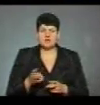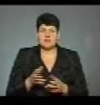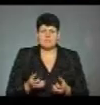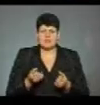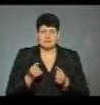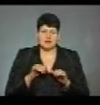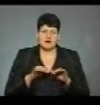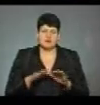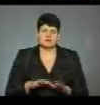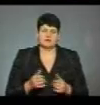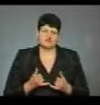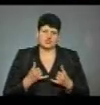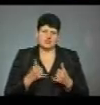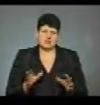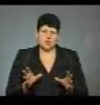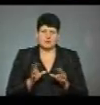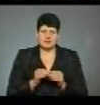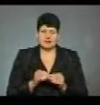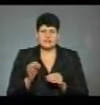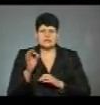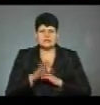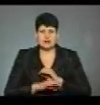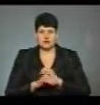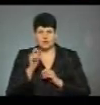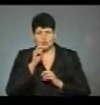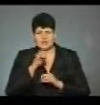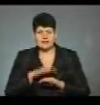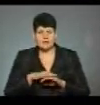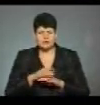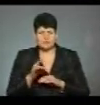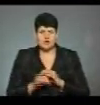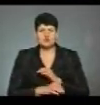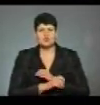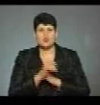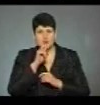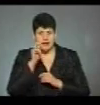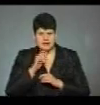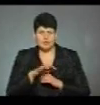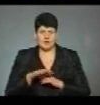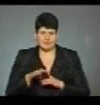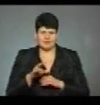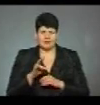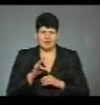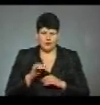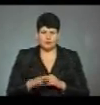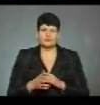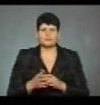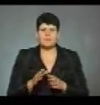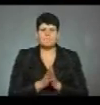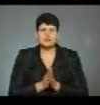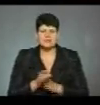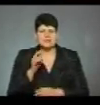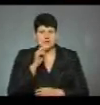акцію в честь об'єднання Західної Української Народної Республіки з Українською Народною Республікою. Молились за